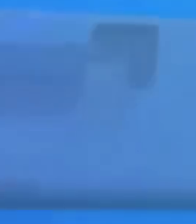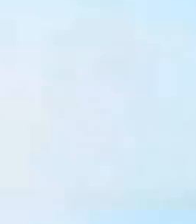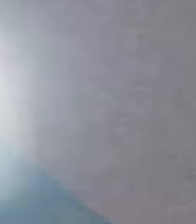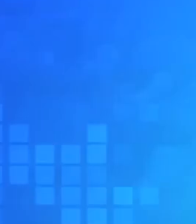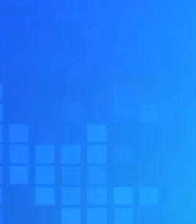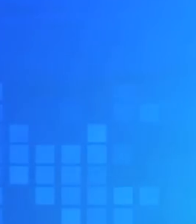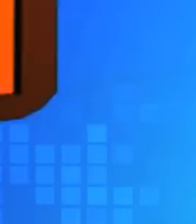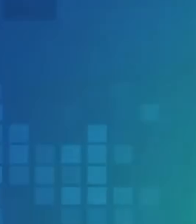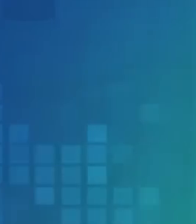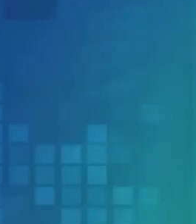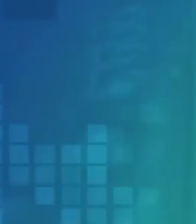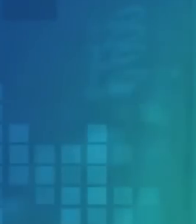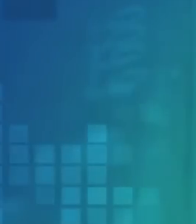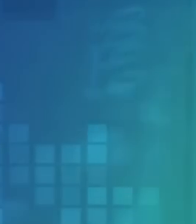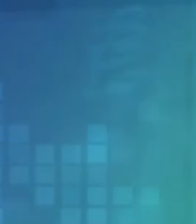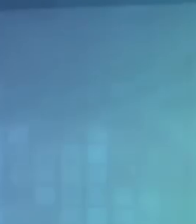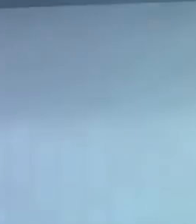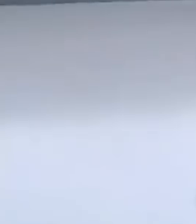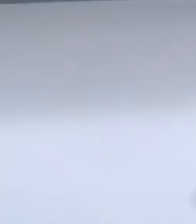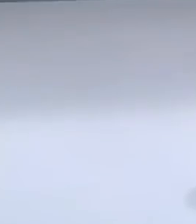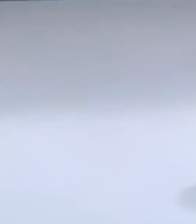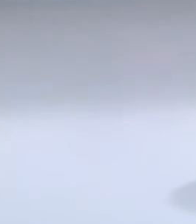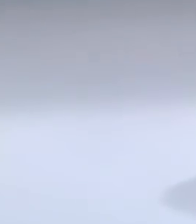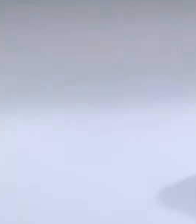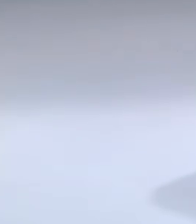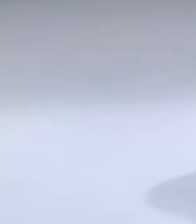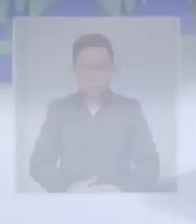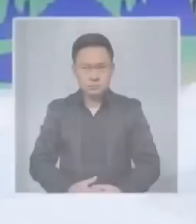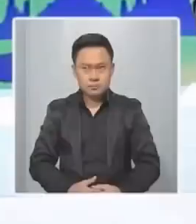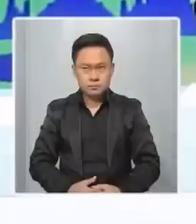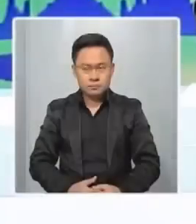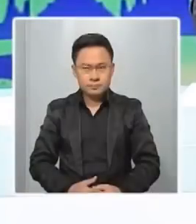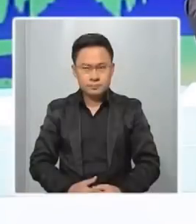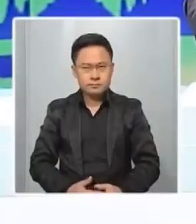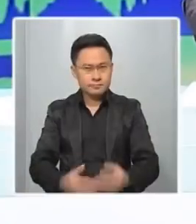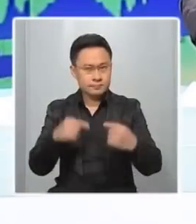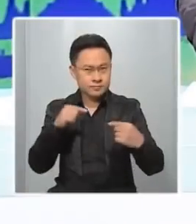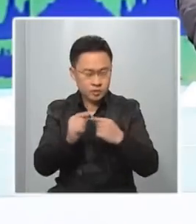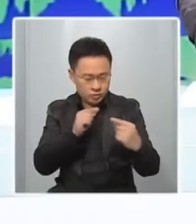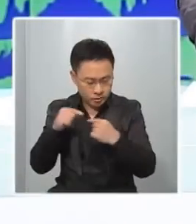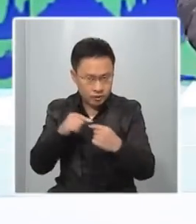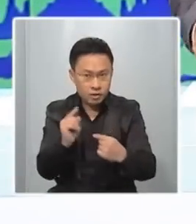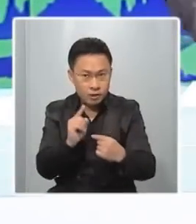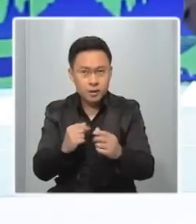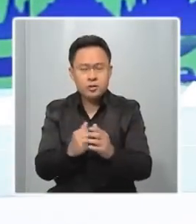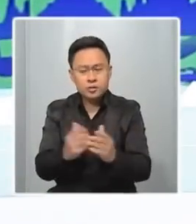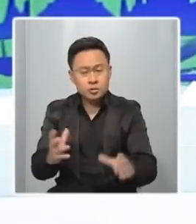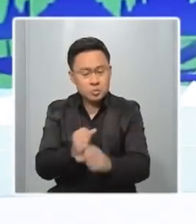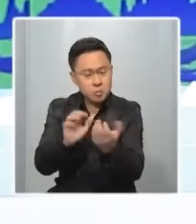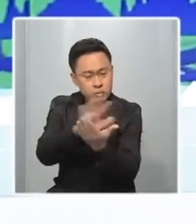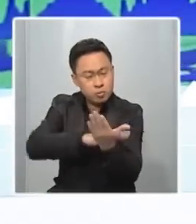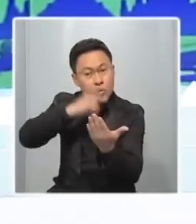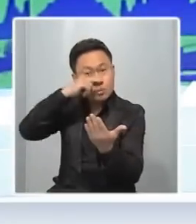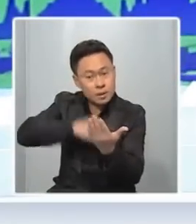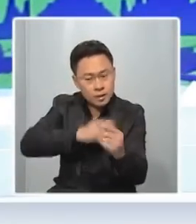าวเสาร์อาทิตย์กลับมานะครับช่วงร้อยเรื่องเมือง